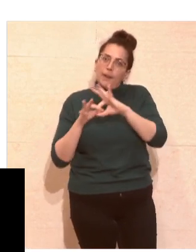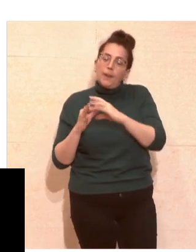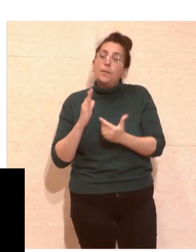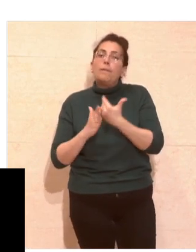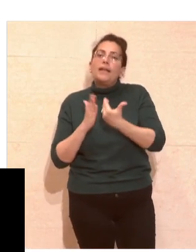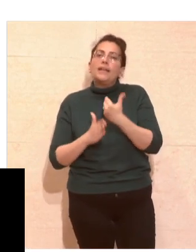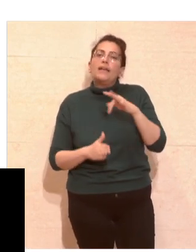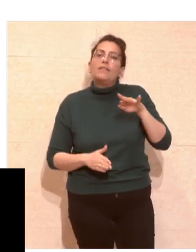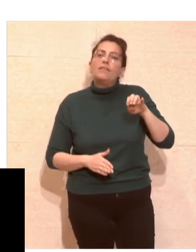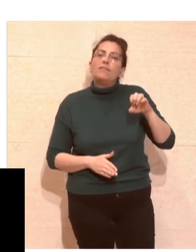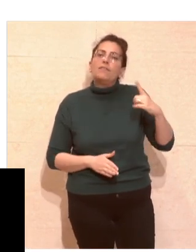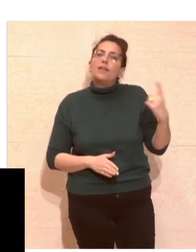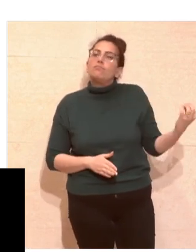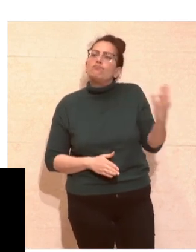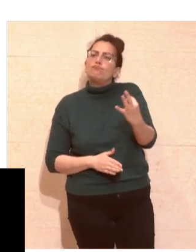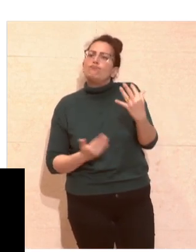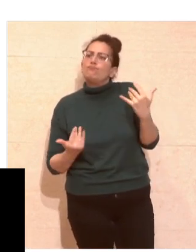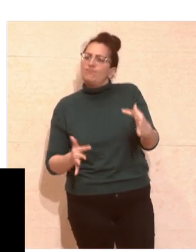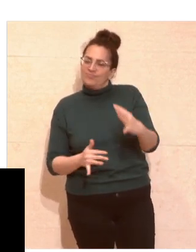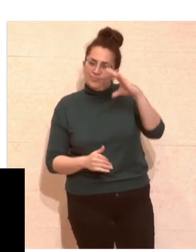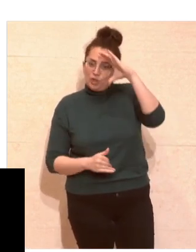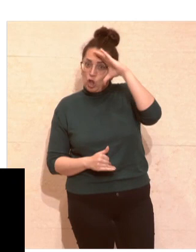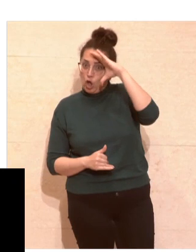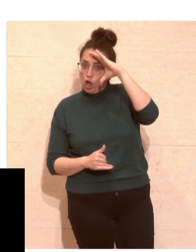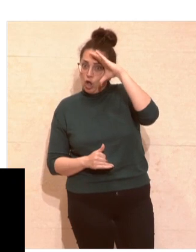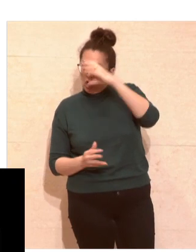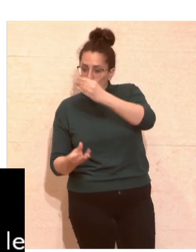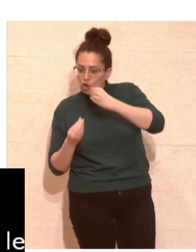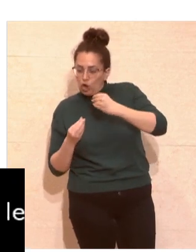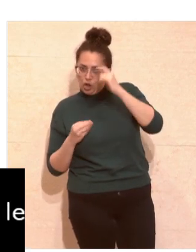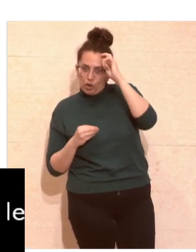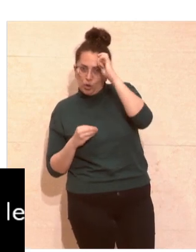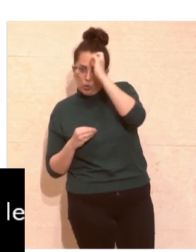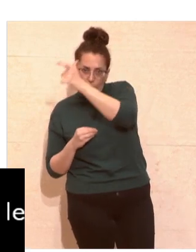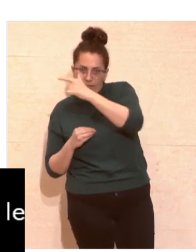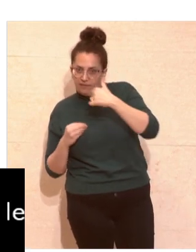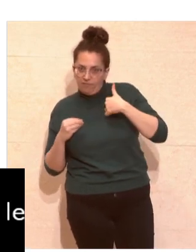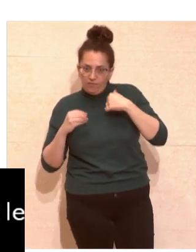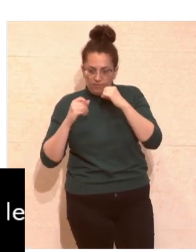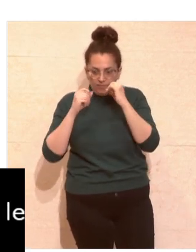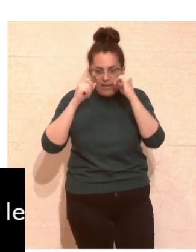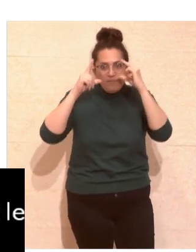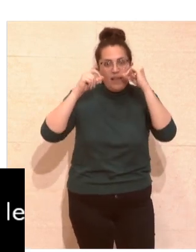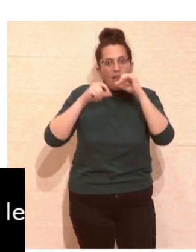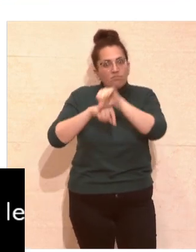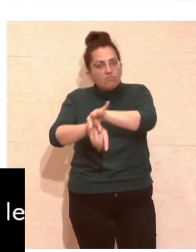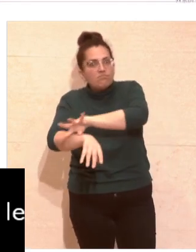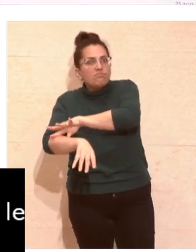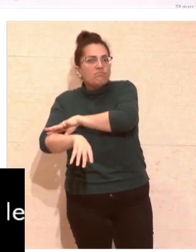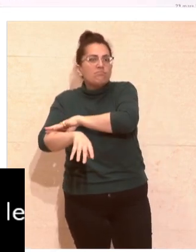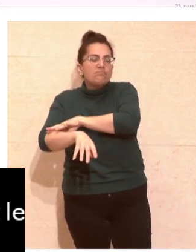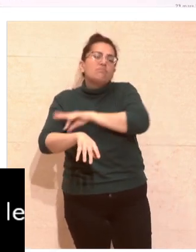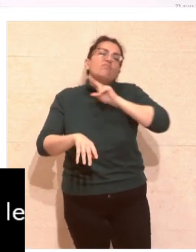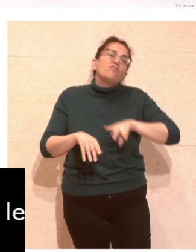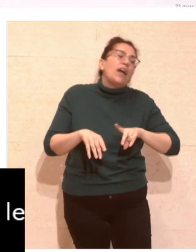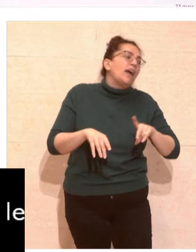matin. D'une part, parce que le sommeil est le garant d'un bon fonctionnement cognitif à l'éveil, cognitif et émotionnel, on va le voir, même si ça a déjà